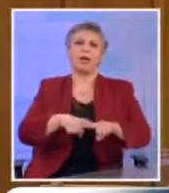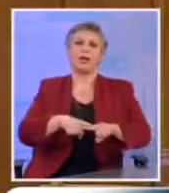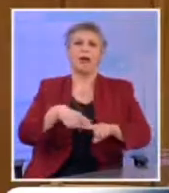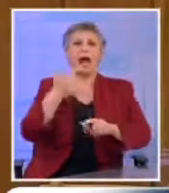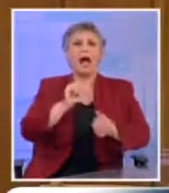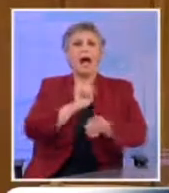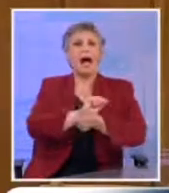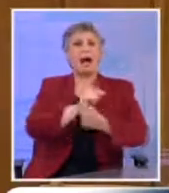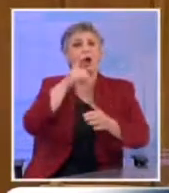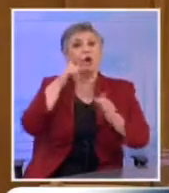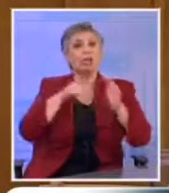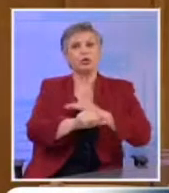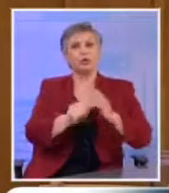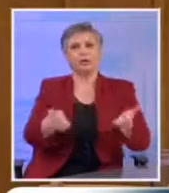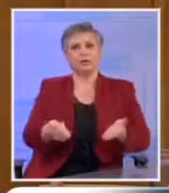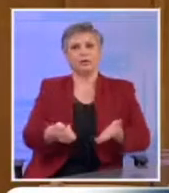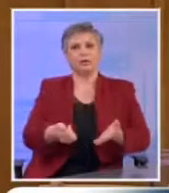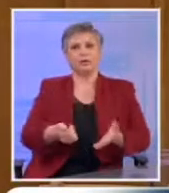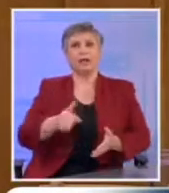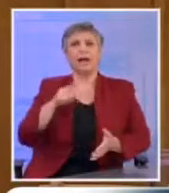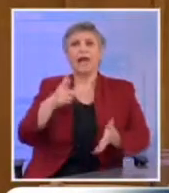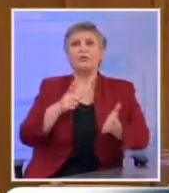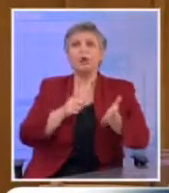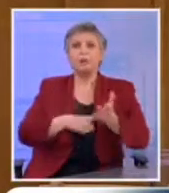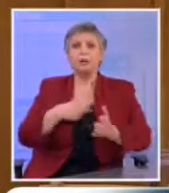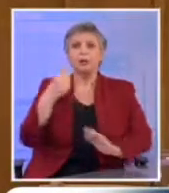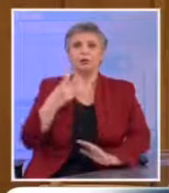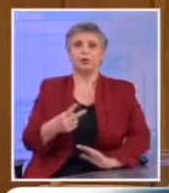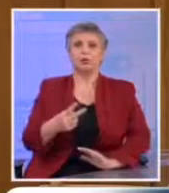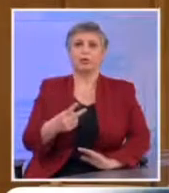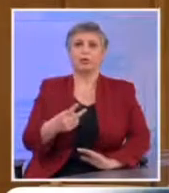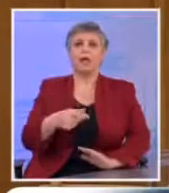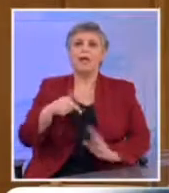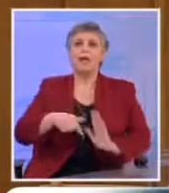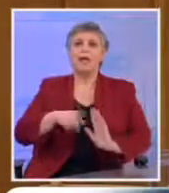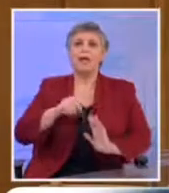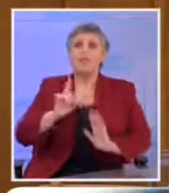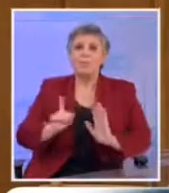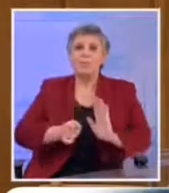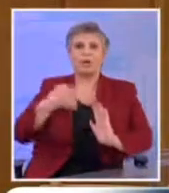Αυτό θα γίνει άπαξ. Είναι μία πρακτική που γίνεται.